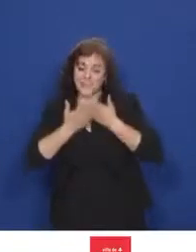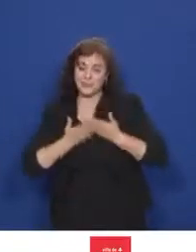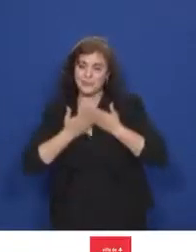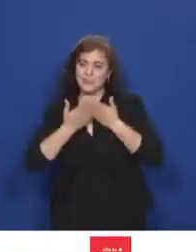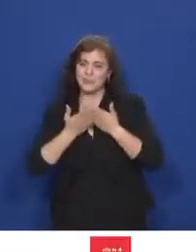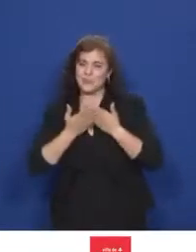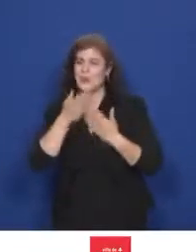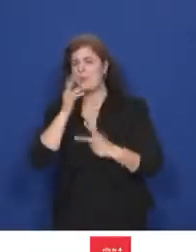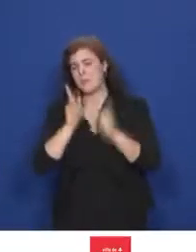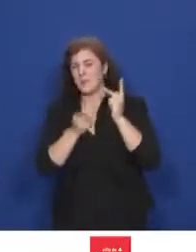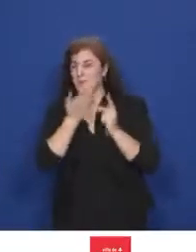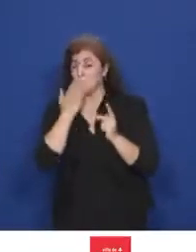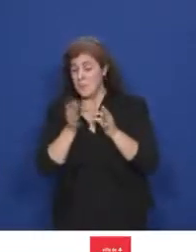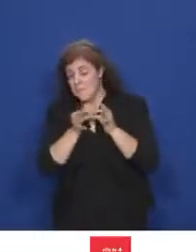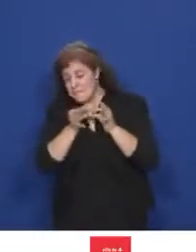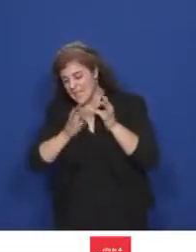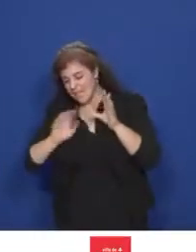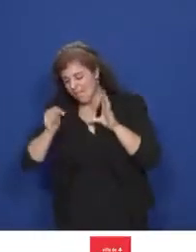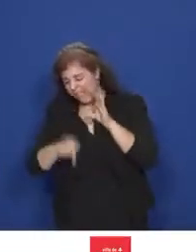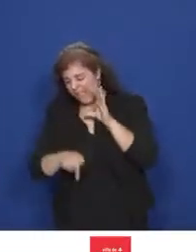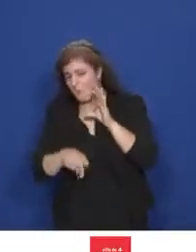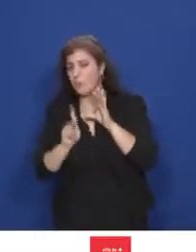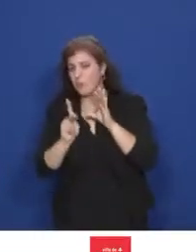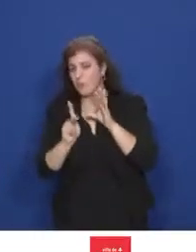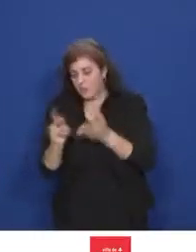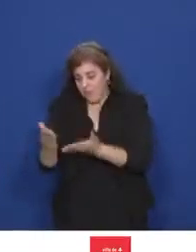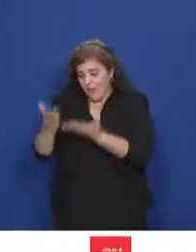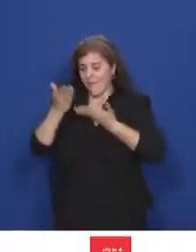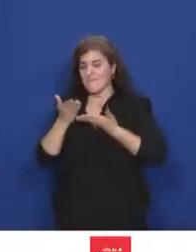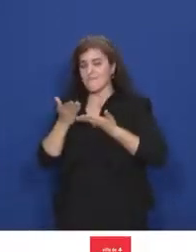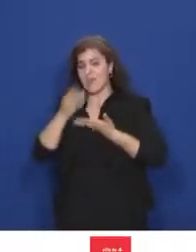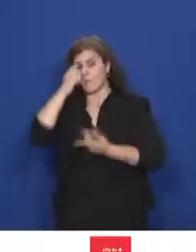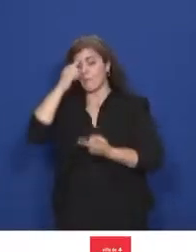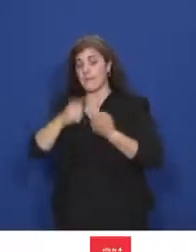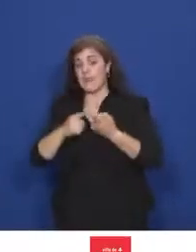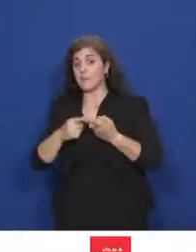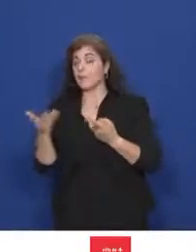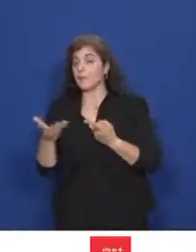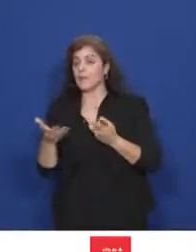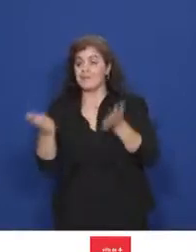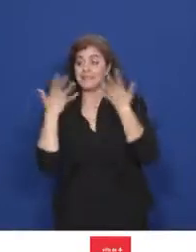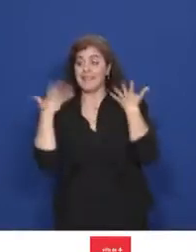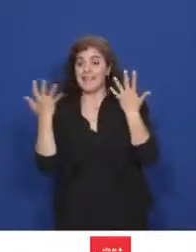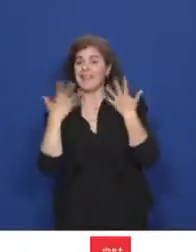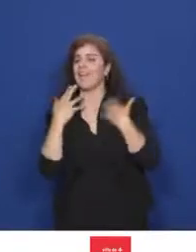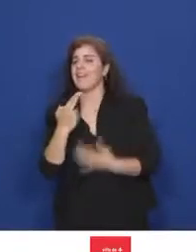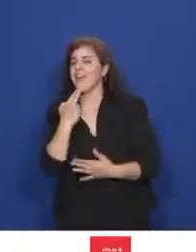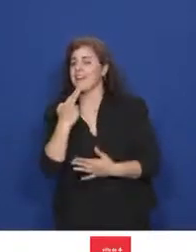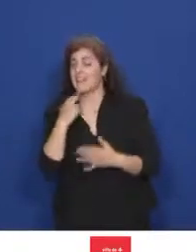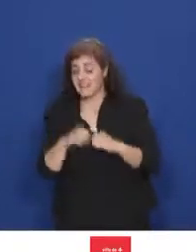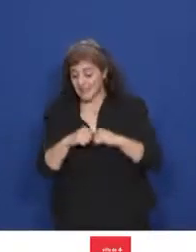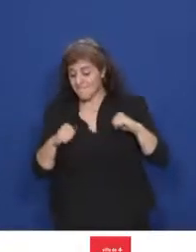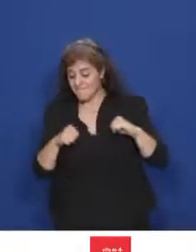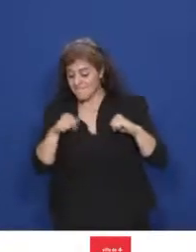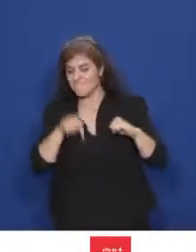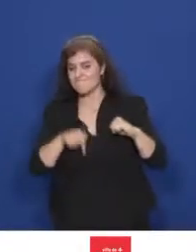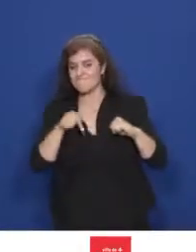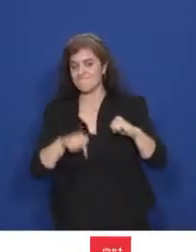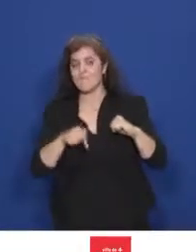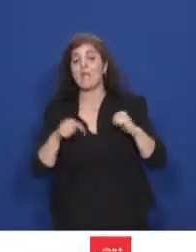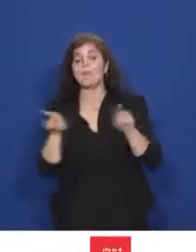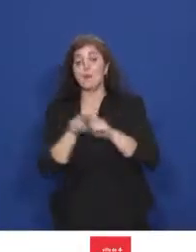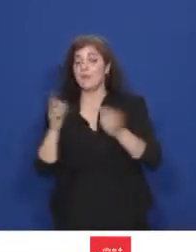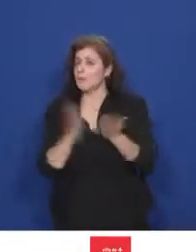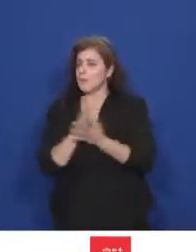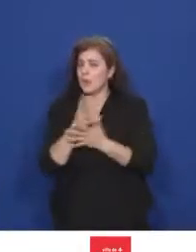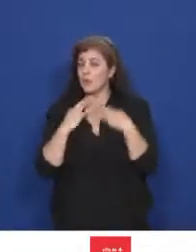bilan plus précis, plus partagé sur la question de la qualité de l'air, en particulier du projet scolaire qui est